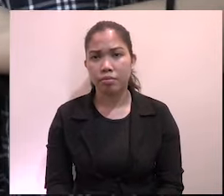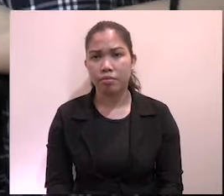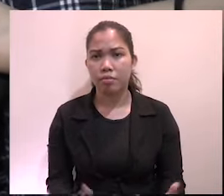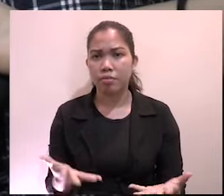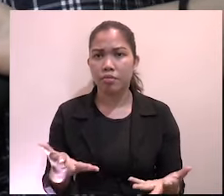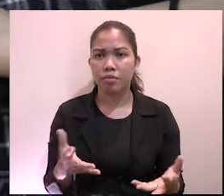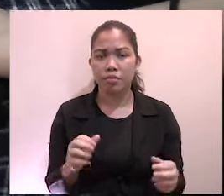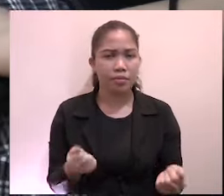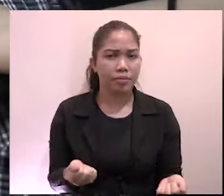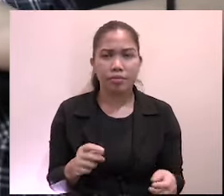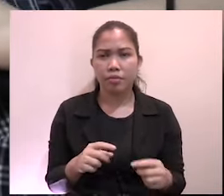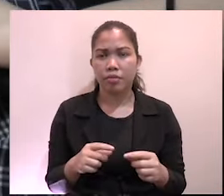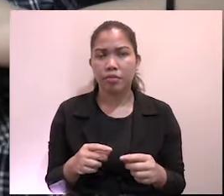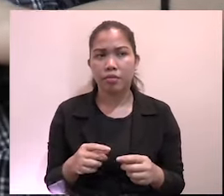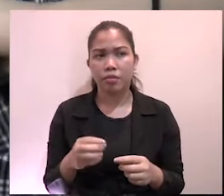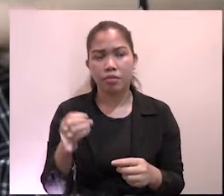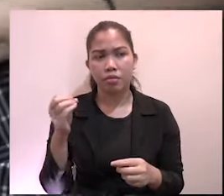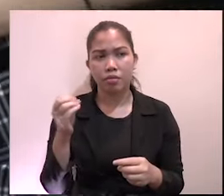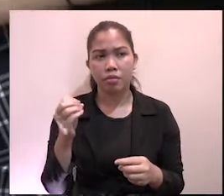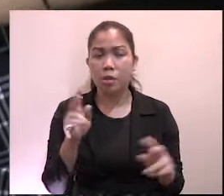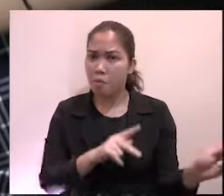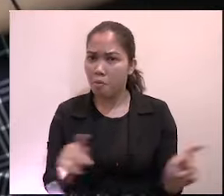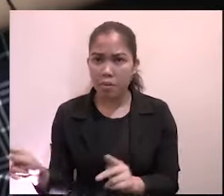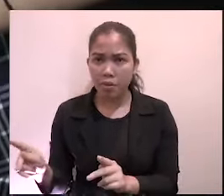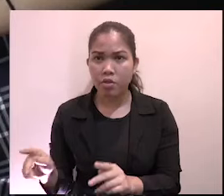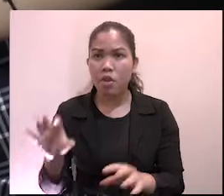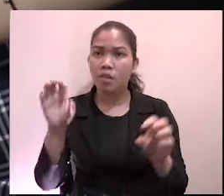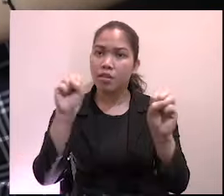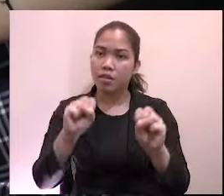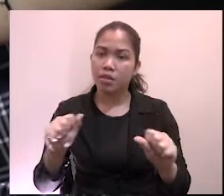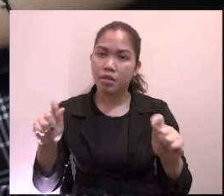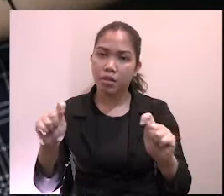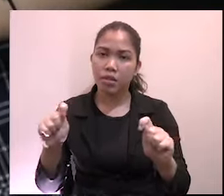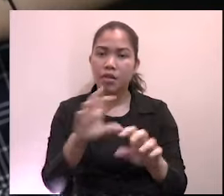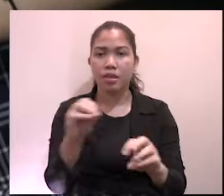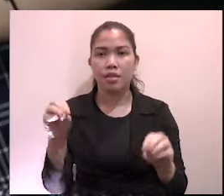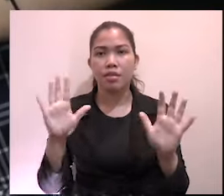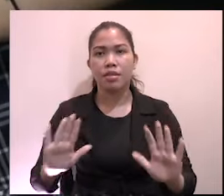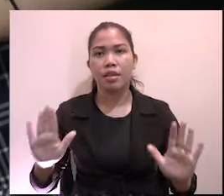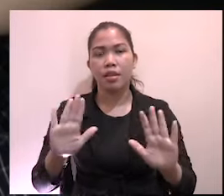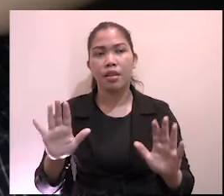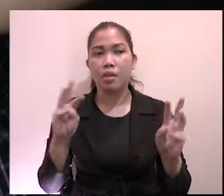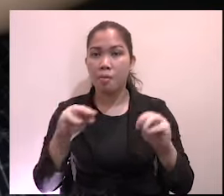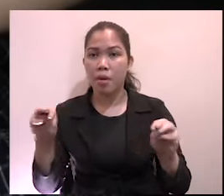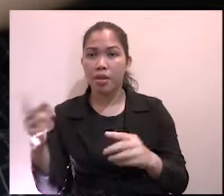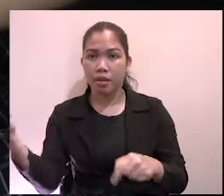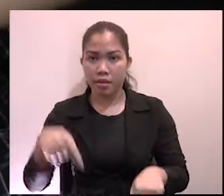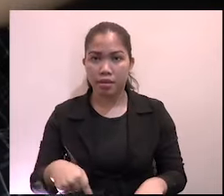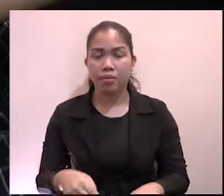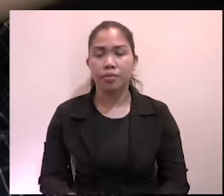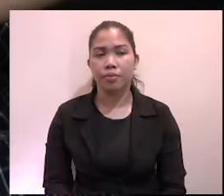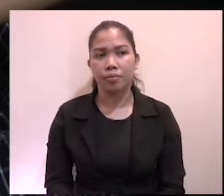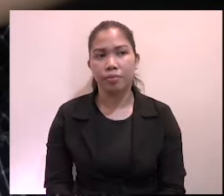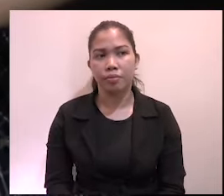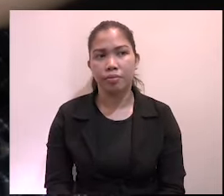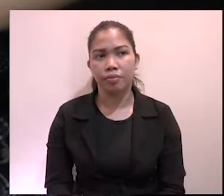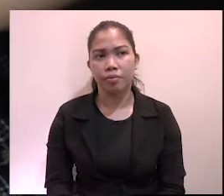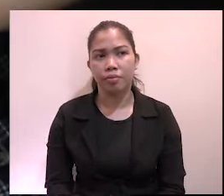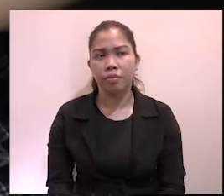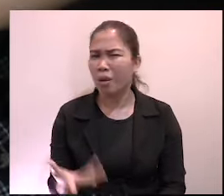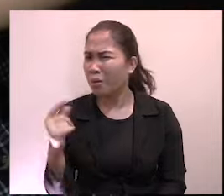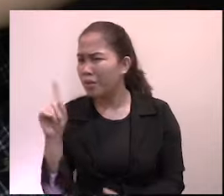Alam mo magpunta dyan. Bong, preparasyon, Sabado, Linggo, o Lunes, andito ka na. Magro-ro siya, eh. Alam ni Miss yan, yung land by